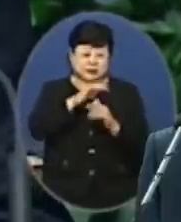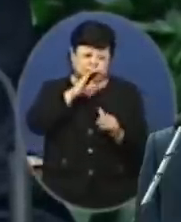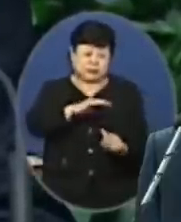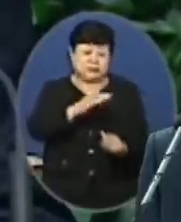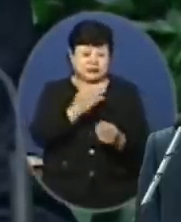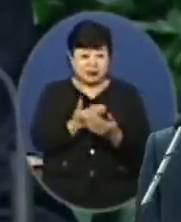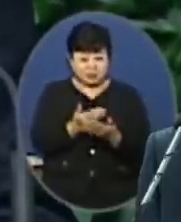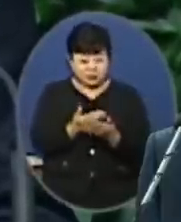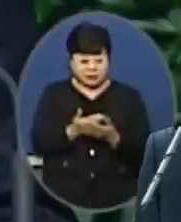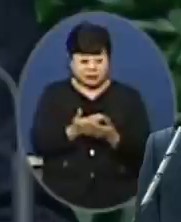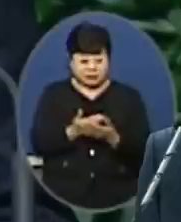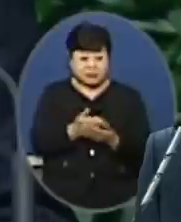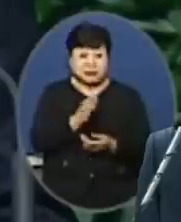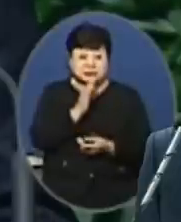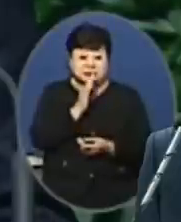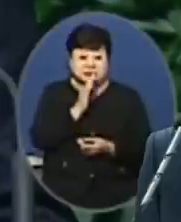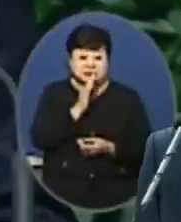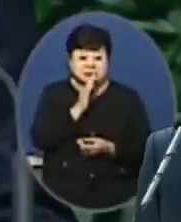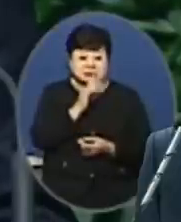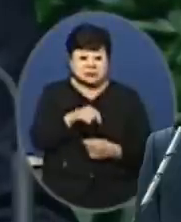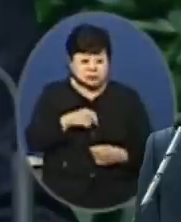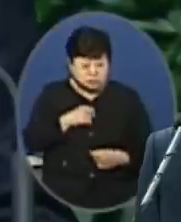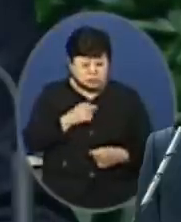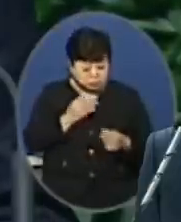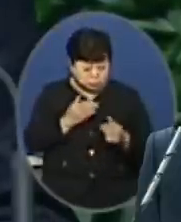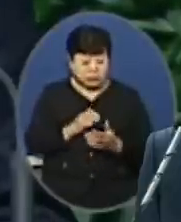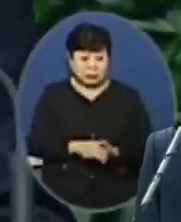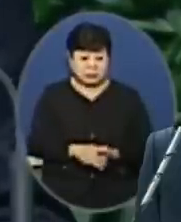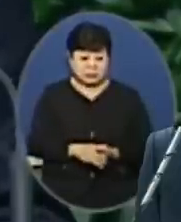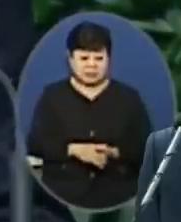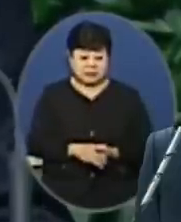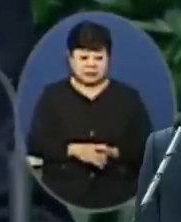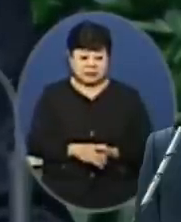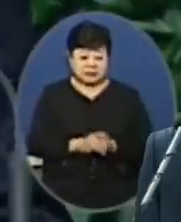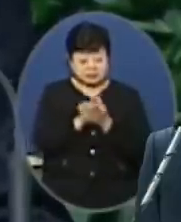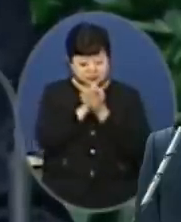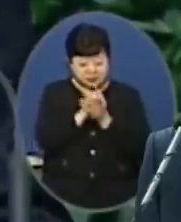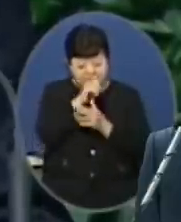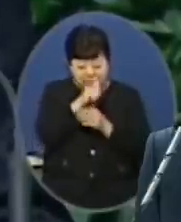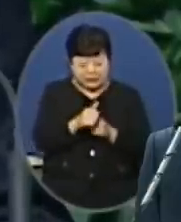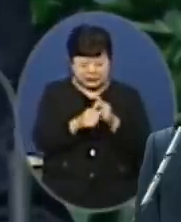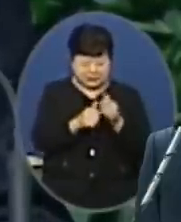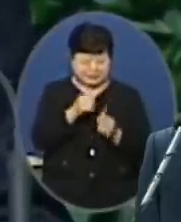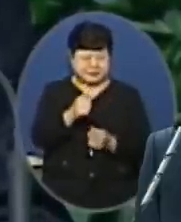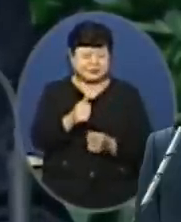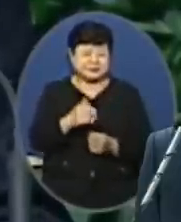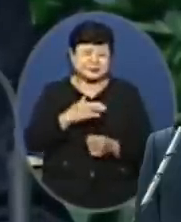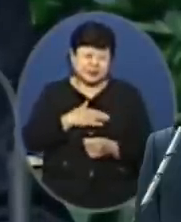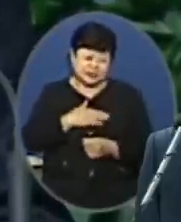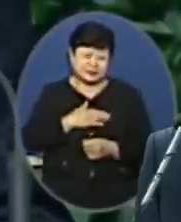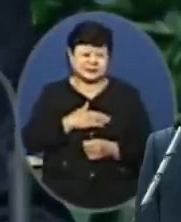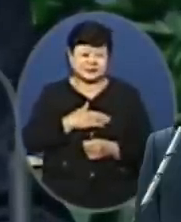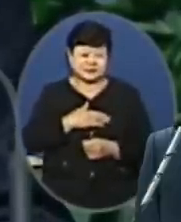주십시오. 진짜로 진실하게 그렇게 요구를 해요. 그래서 내가 기도를 할 때 하나님 나는